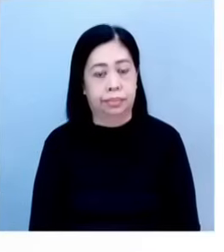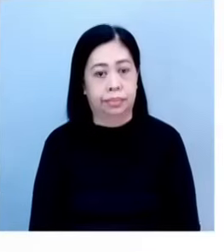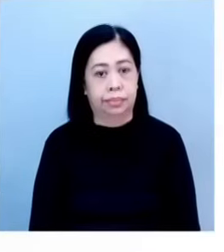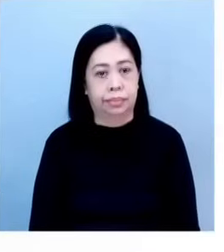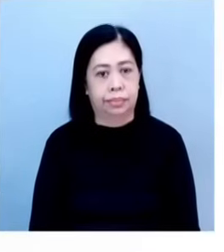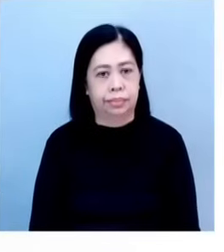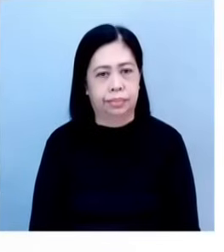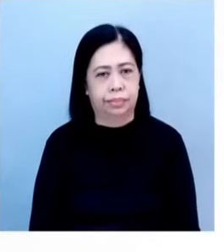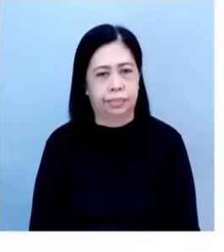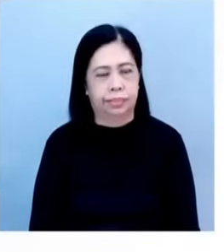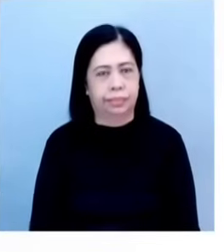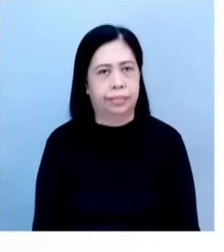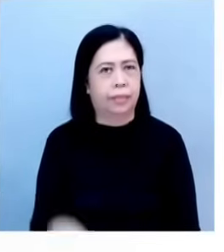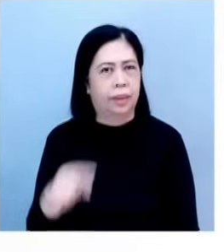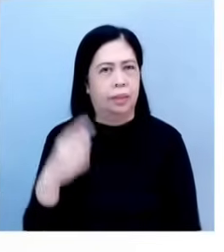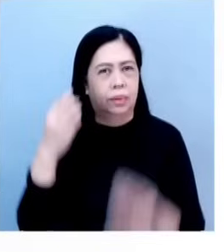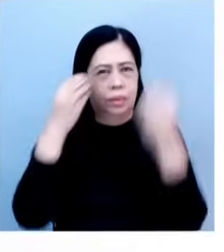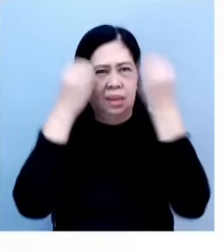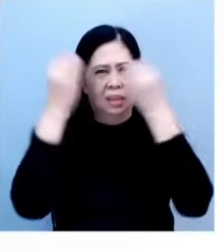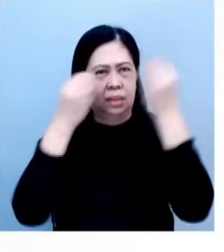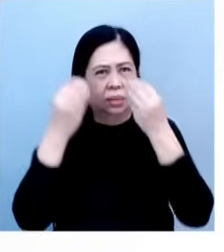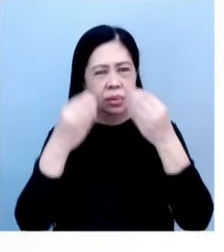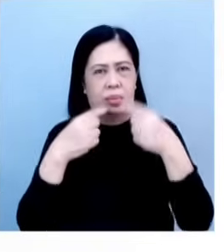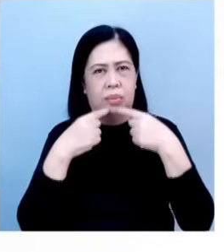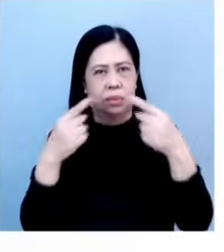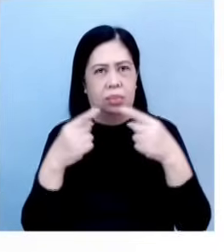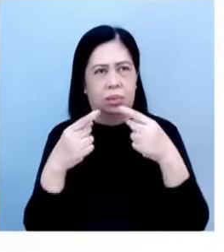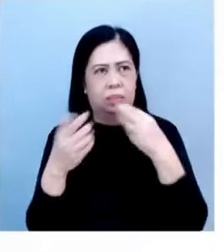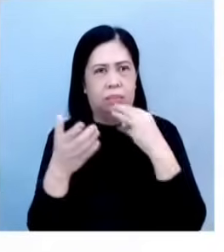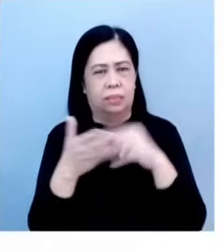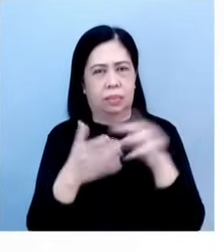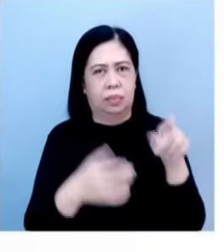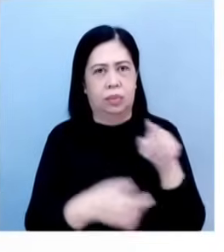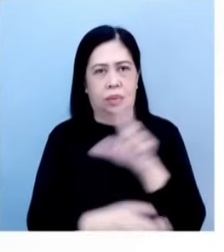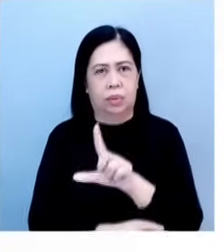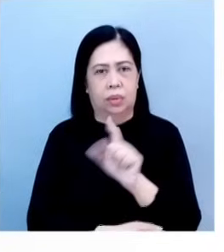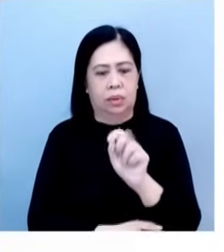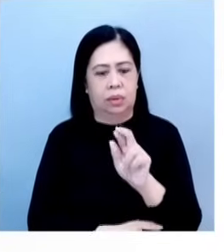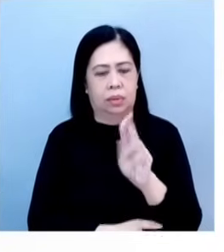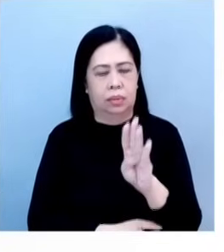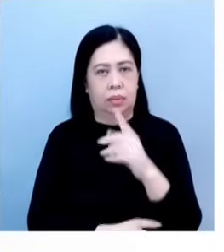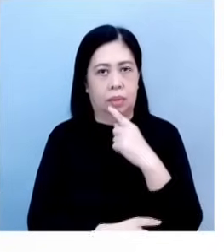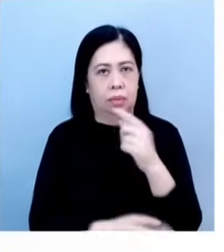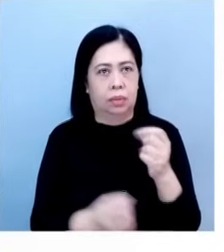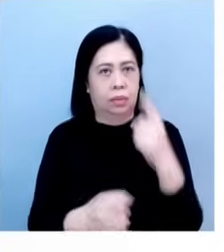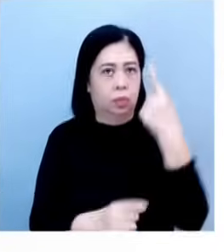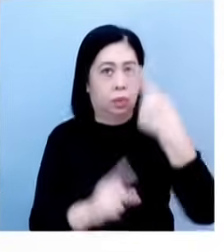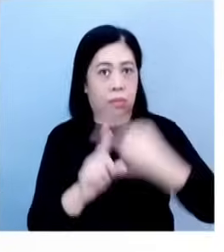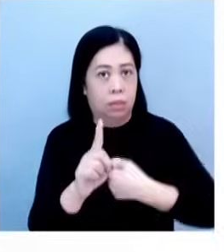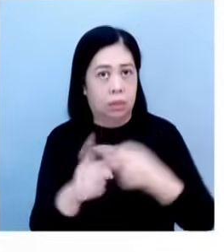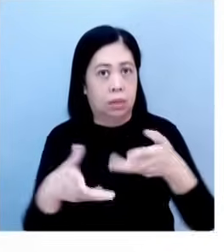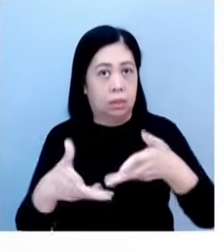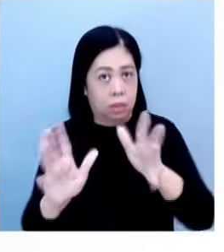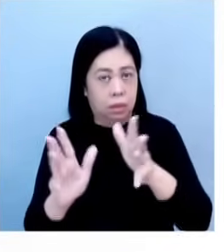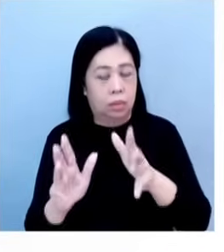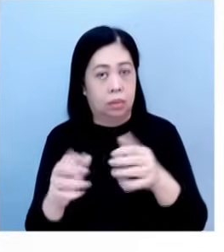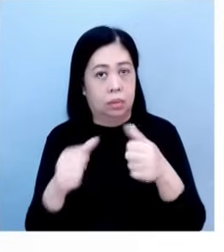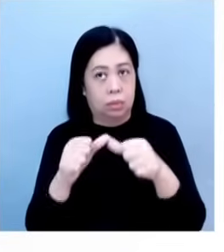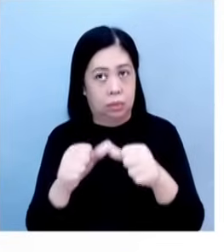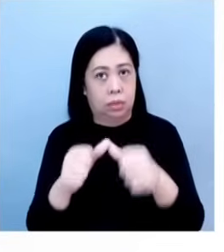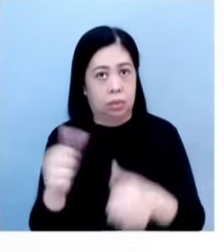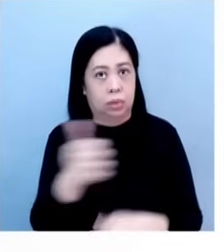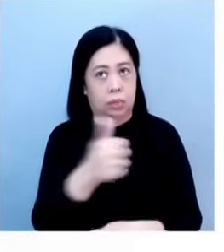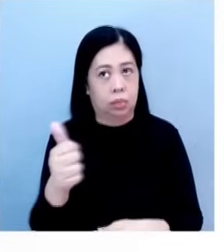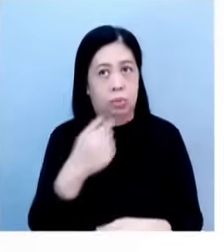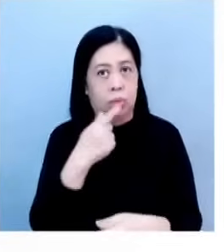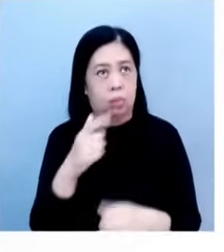Ito nga po yung isang nakakalito na inilabas nga ng LTFRB na nagbigay nga ng isang buwan. At sinasabi nga nila na